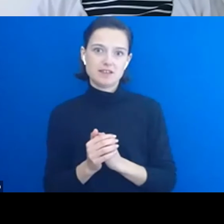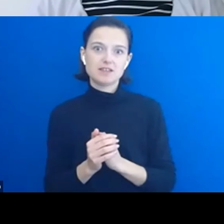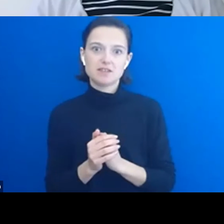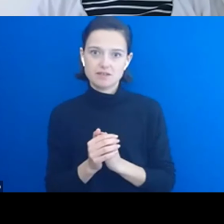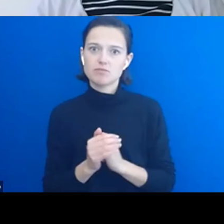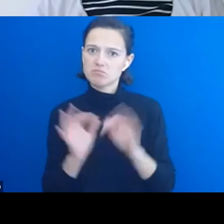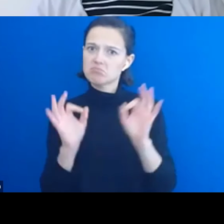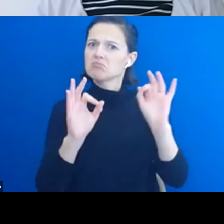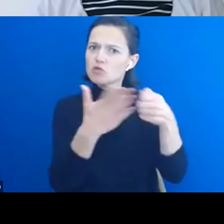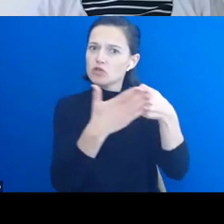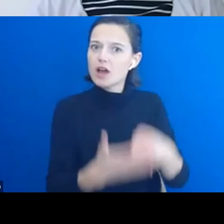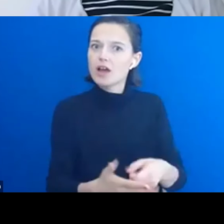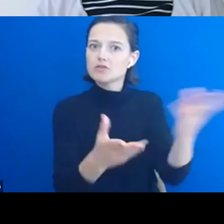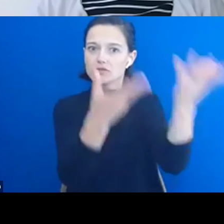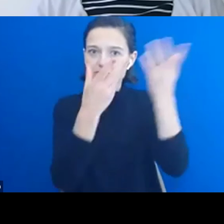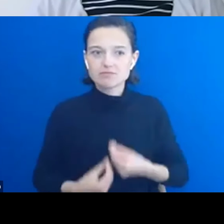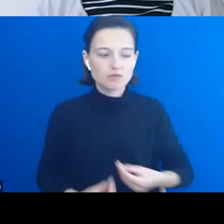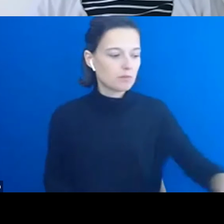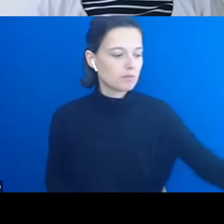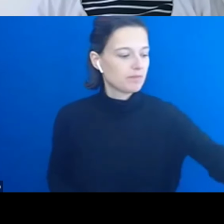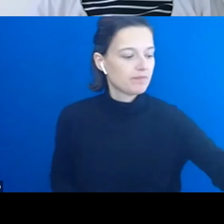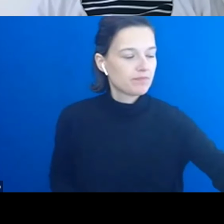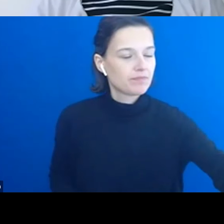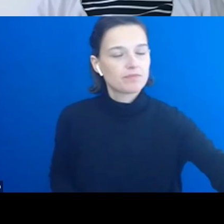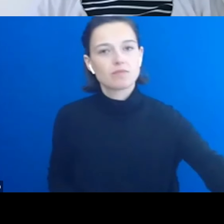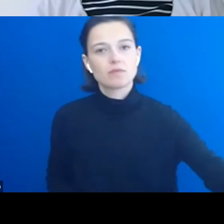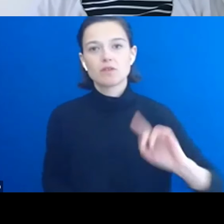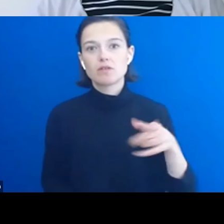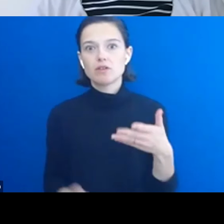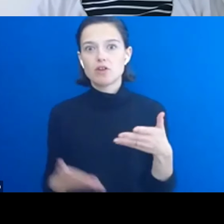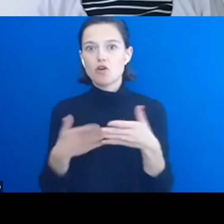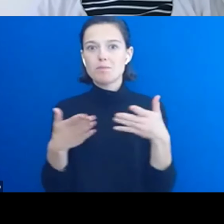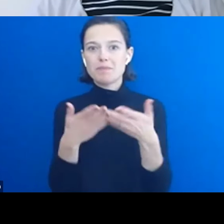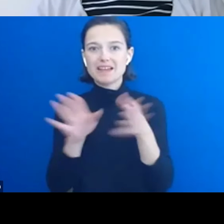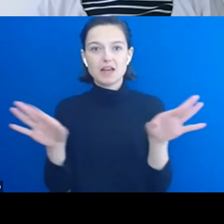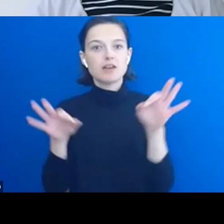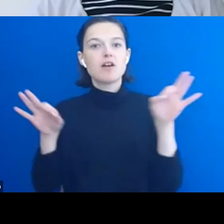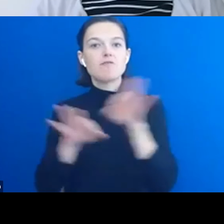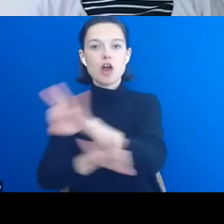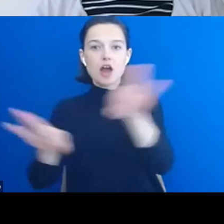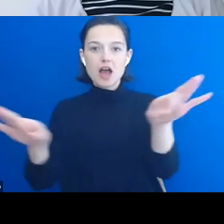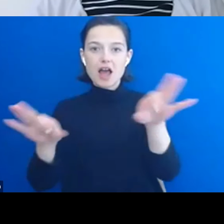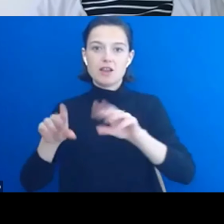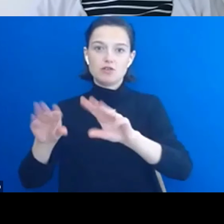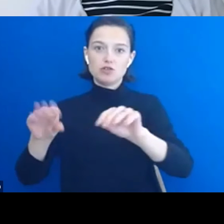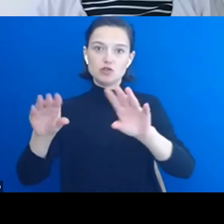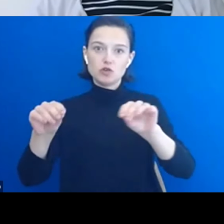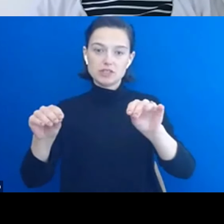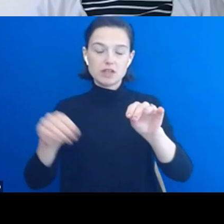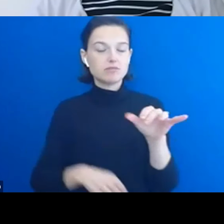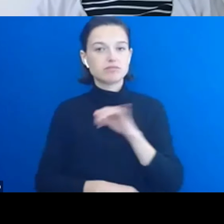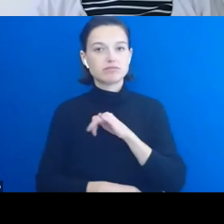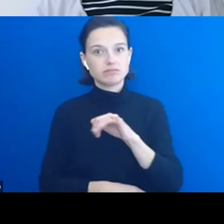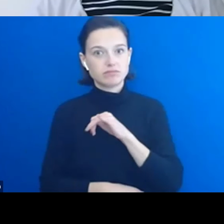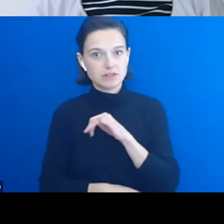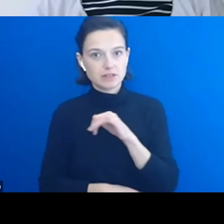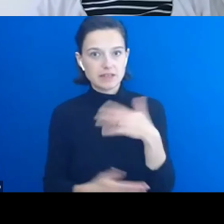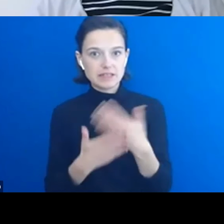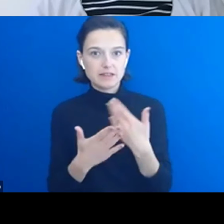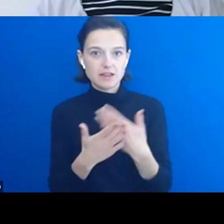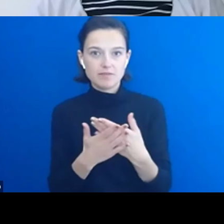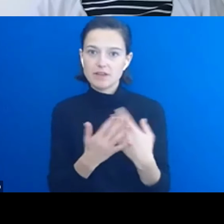das Potenzial von digitaler Barrierefreiheit für alle Nutzer und Nutzerinnen von digitaler Technologie, was dann im Endeffekt